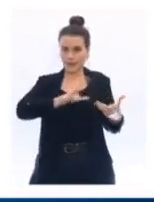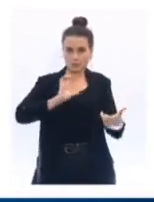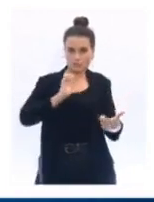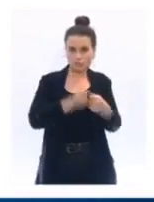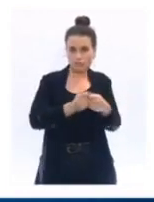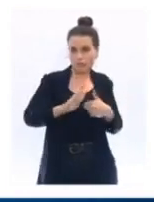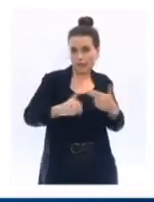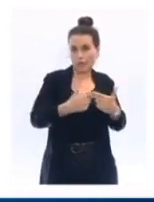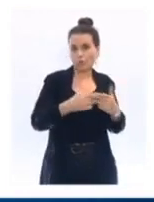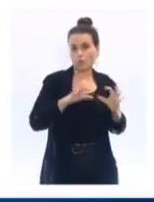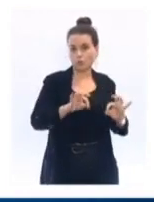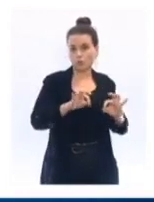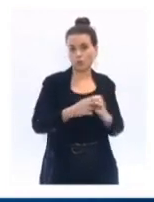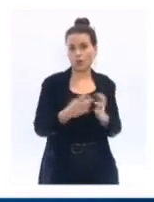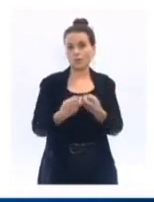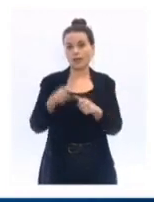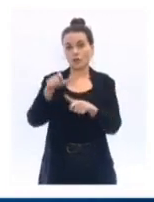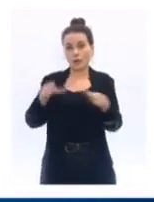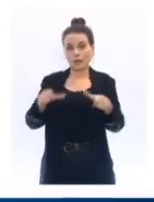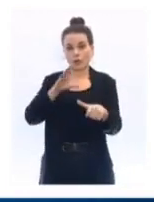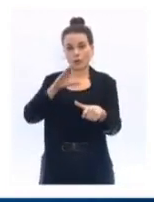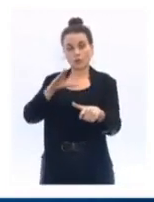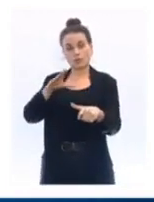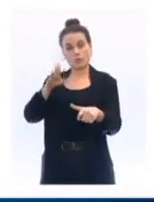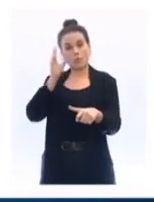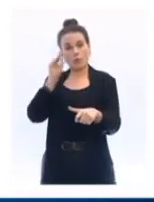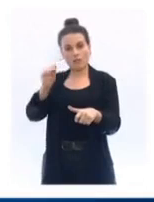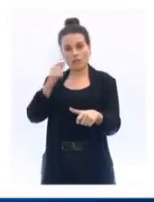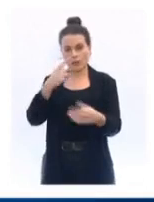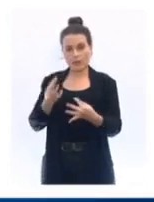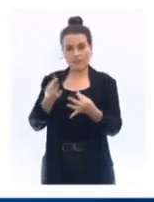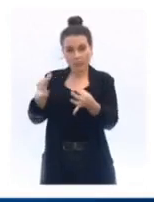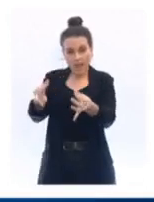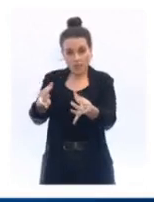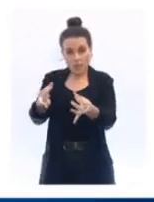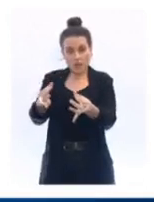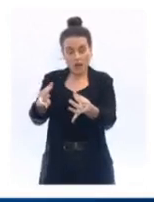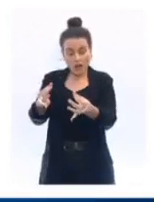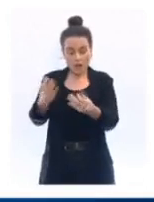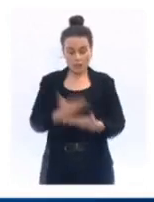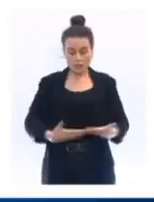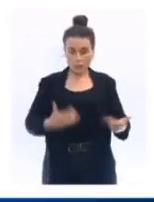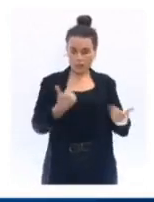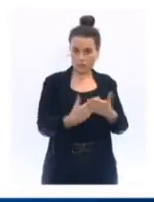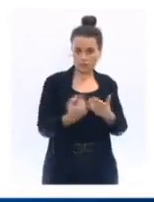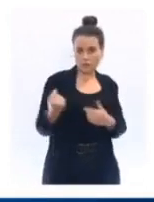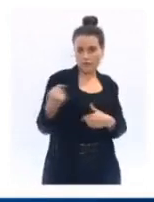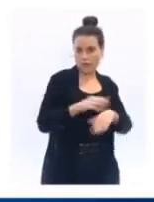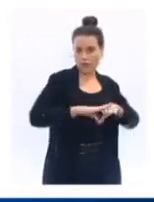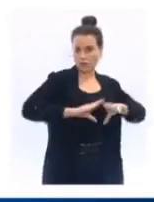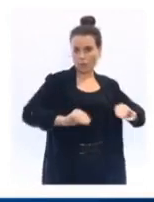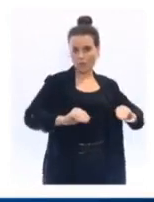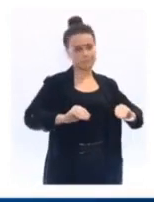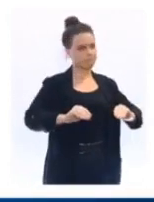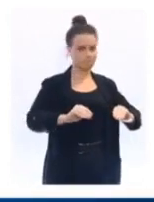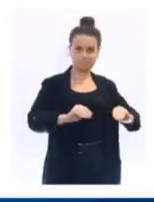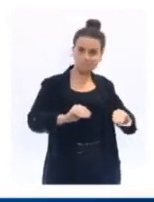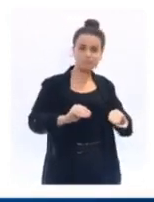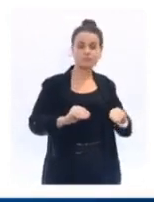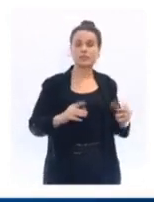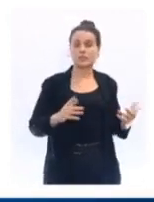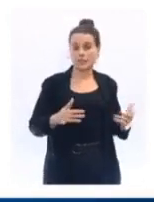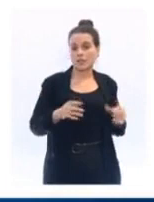semaines-là, en fonction d'ailleurs d'une typologie établie par le ministère de la fonction publique. Cette typologie sera rendue publique